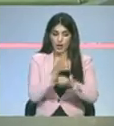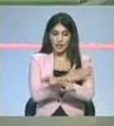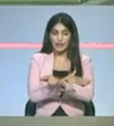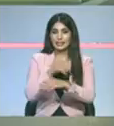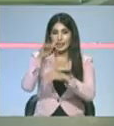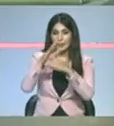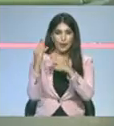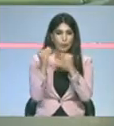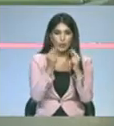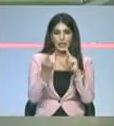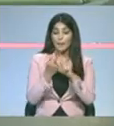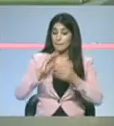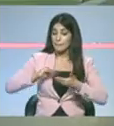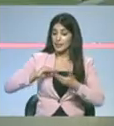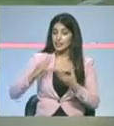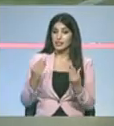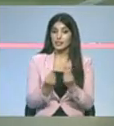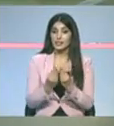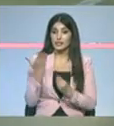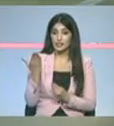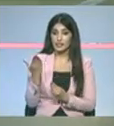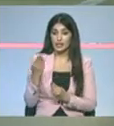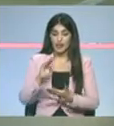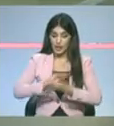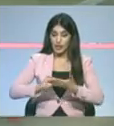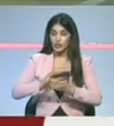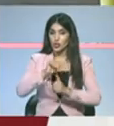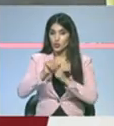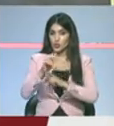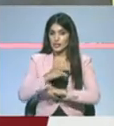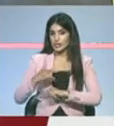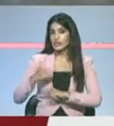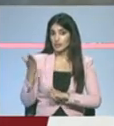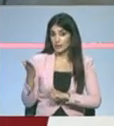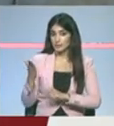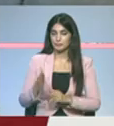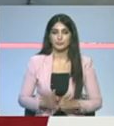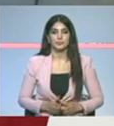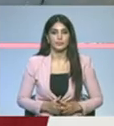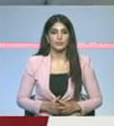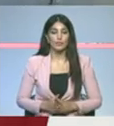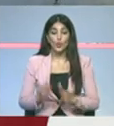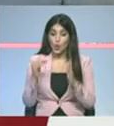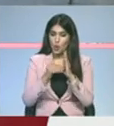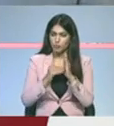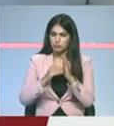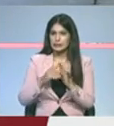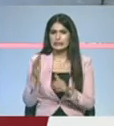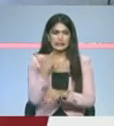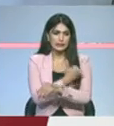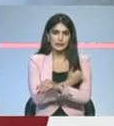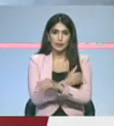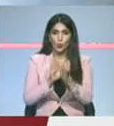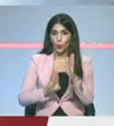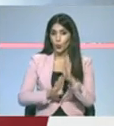المحيط، وكيف كيف بالتنسيق مع إدارة الجهوية للصحة. ومع تسارع نسق اللقاحات قد